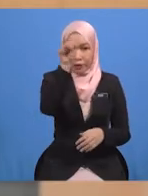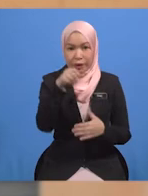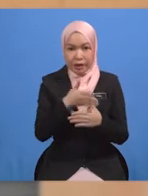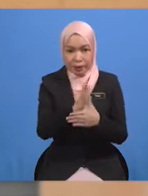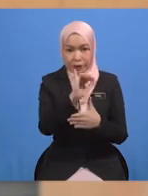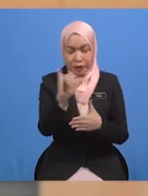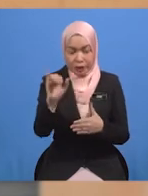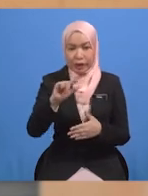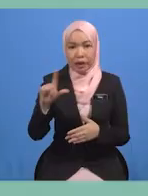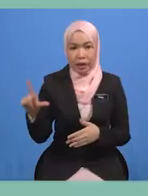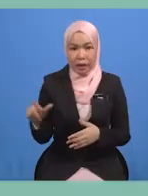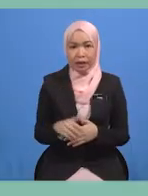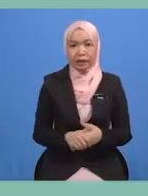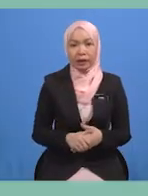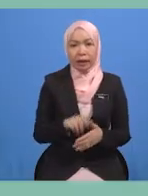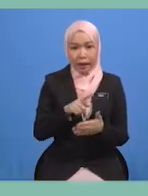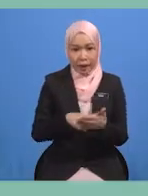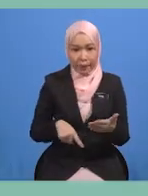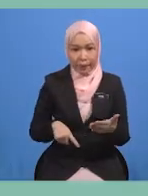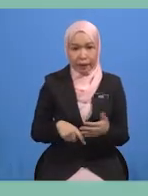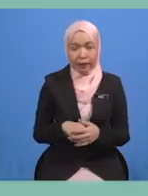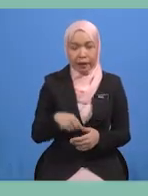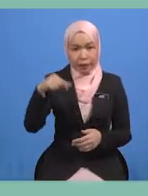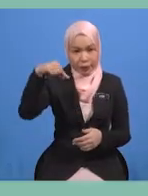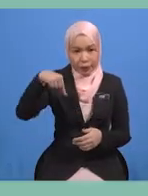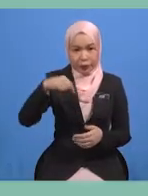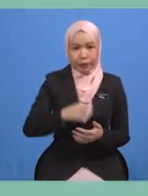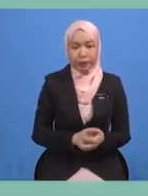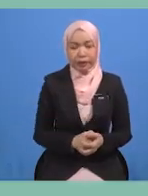Soalan seterusnya ialah, apakah Q?